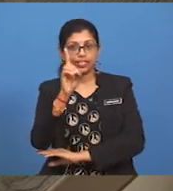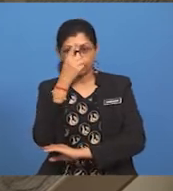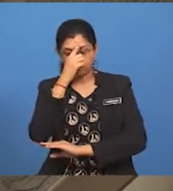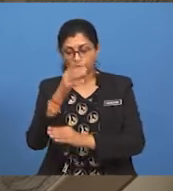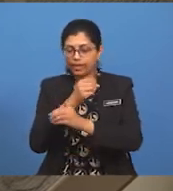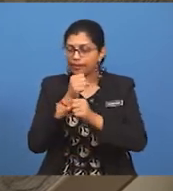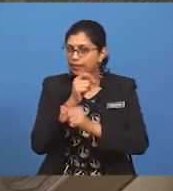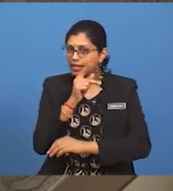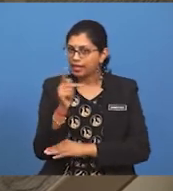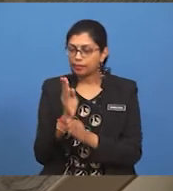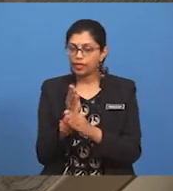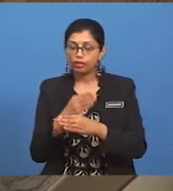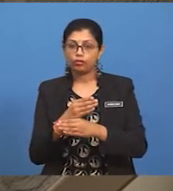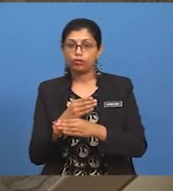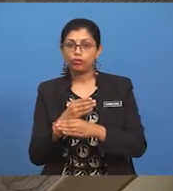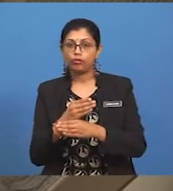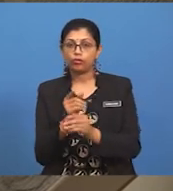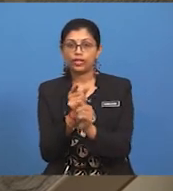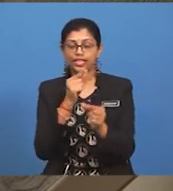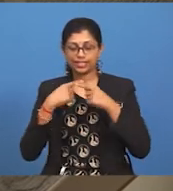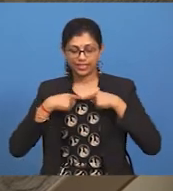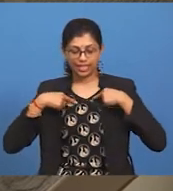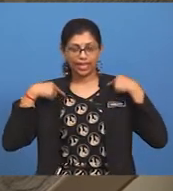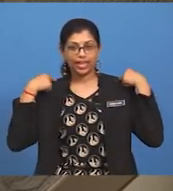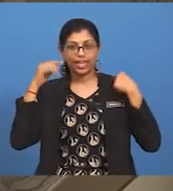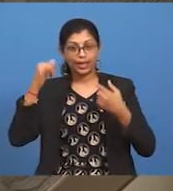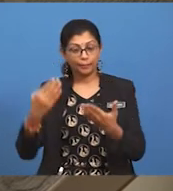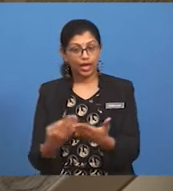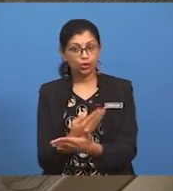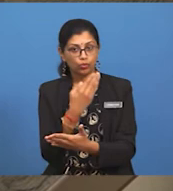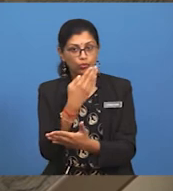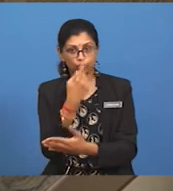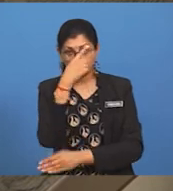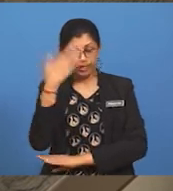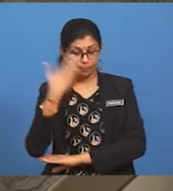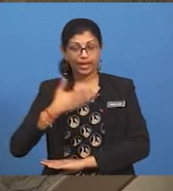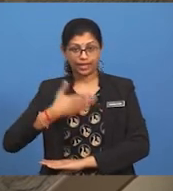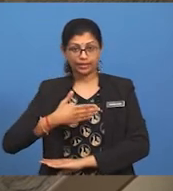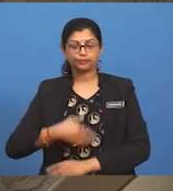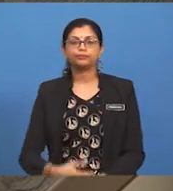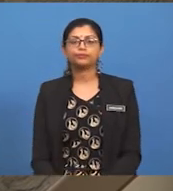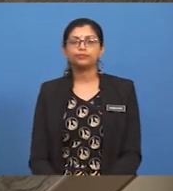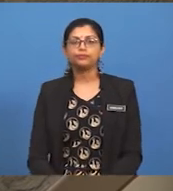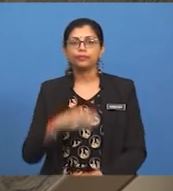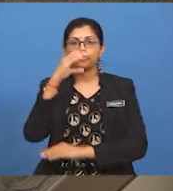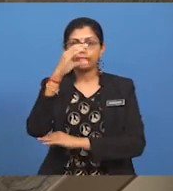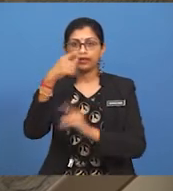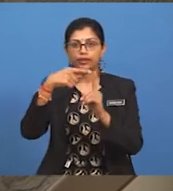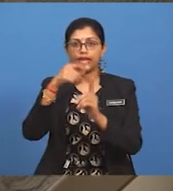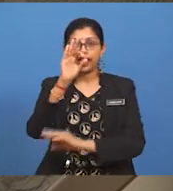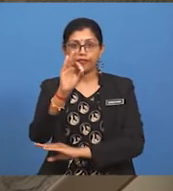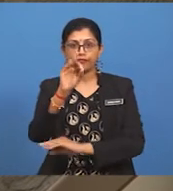mendapatkan bentuk garis leher hadapan yang baru. C ke F, turunkan 2